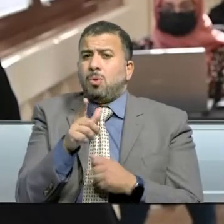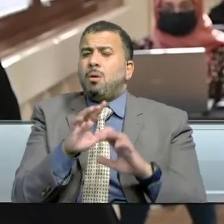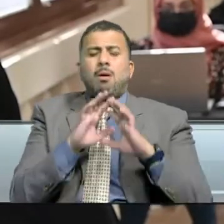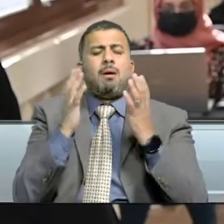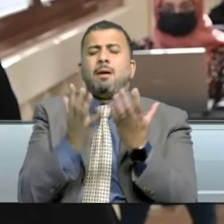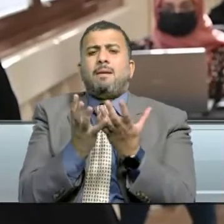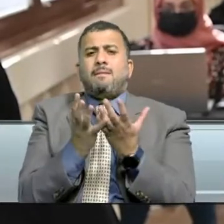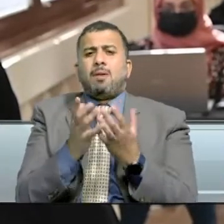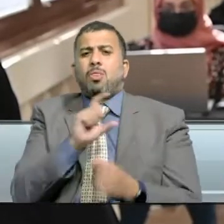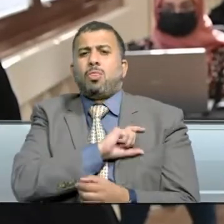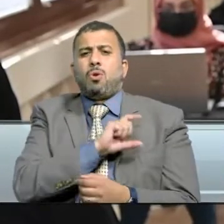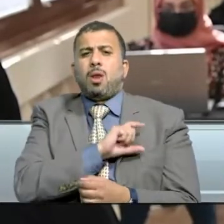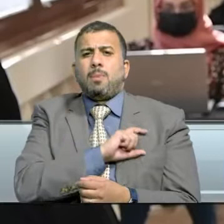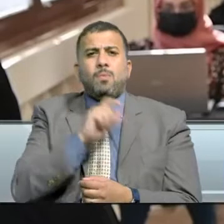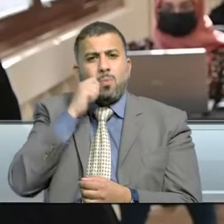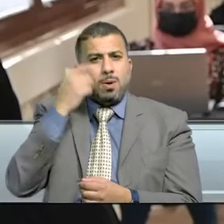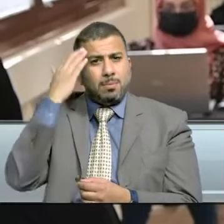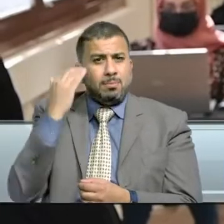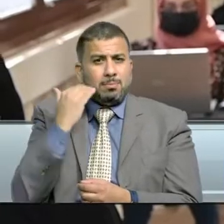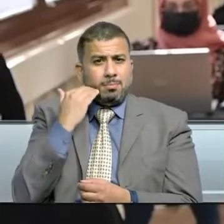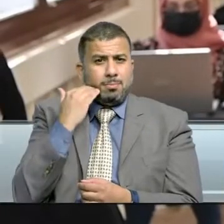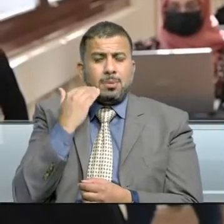كافة طلاب وطالبات الجامعة